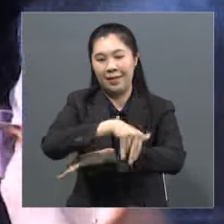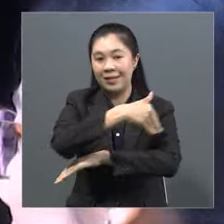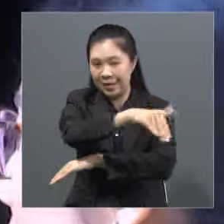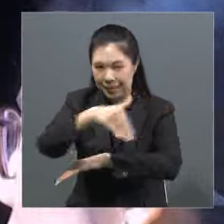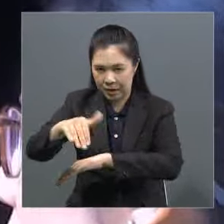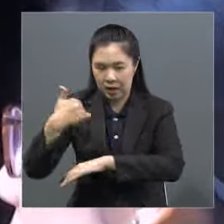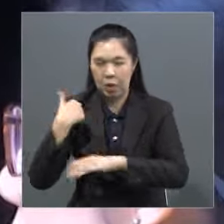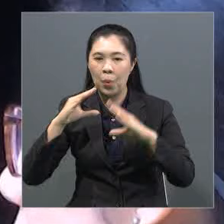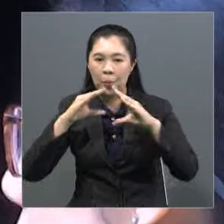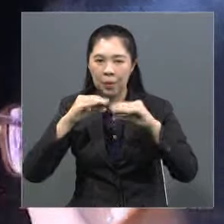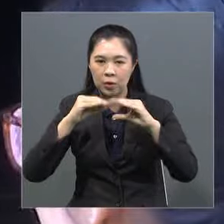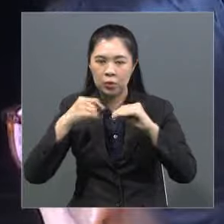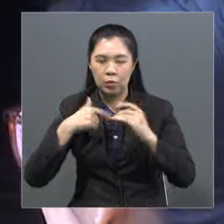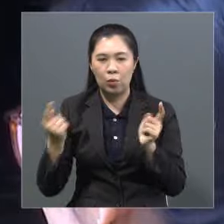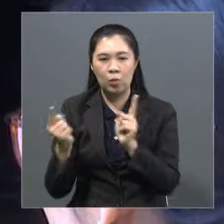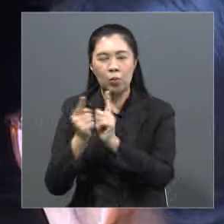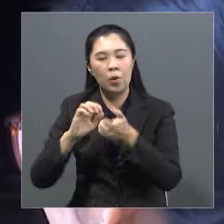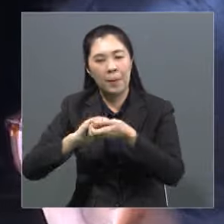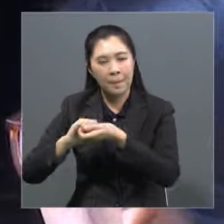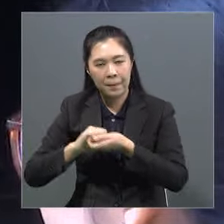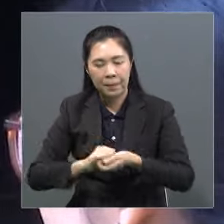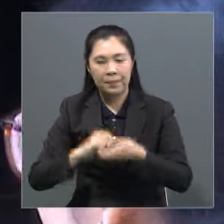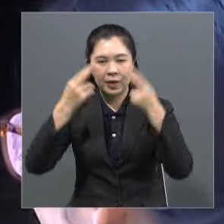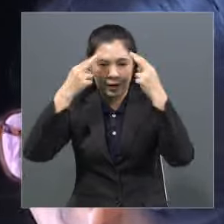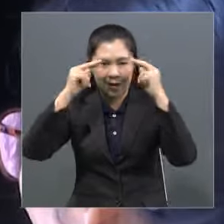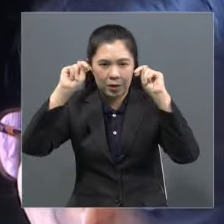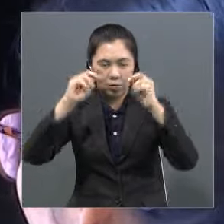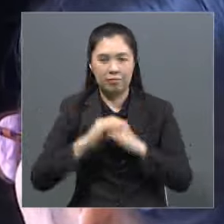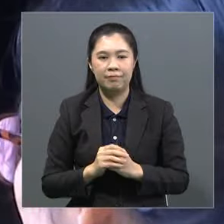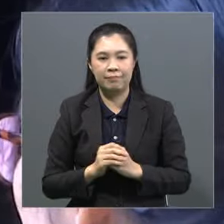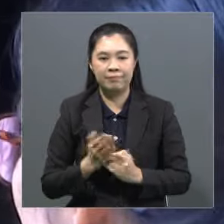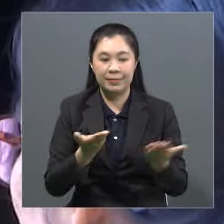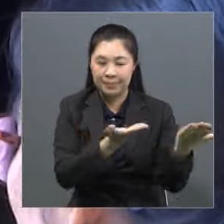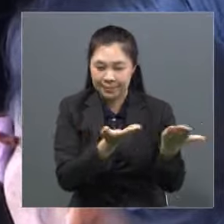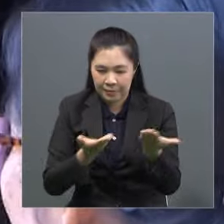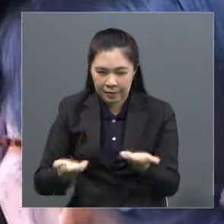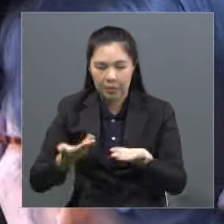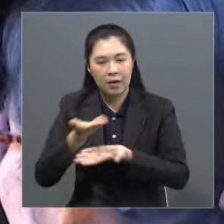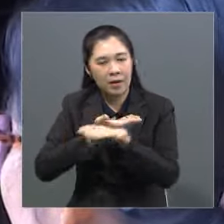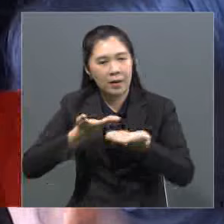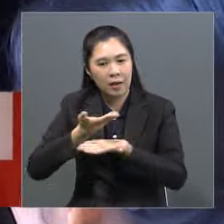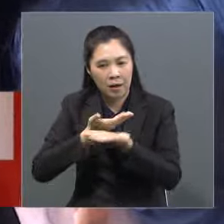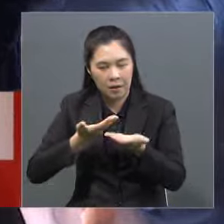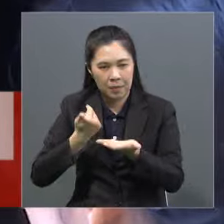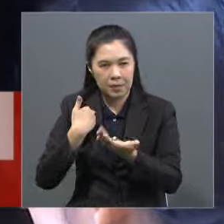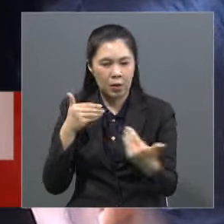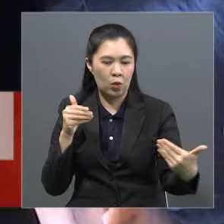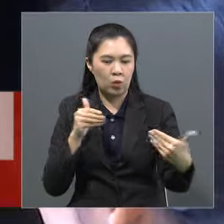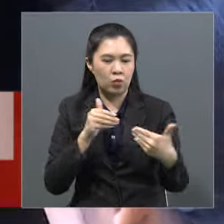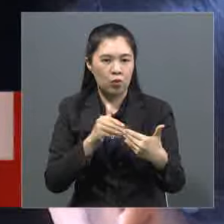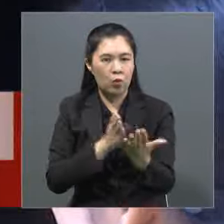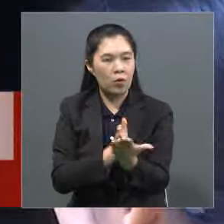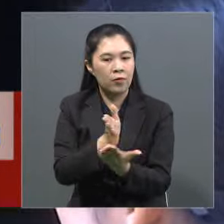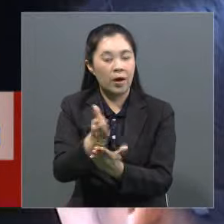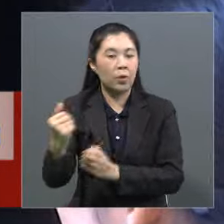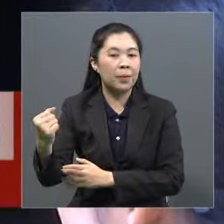ยภายหลังการประชุมกับนายกรัฐมนตรีค่ะก็มีการเชิญหลากหลายหน่วยงานที่เกี่ยวข้องมาหารือโดยเฉพาะหน่วยงานด้านความมั่นคงนะ